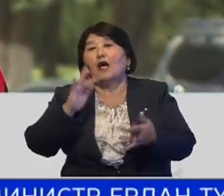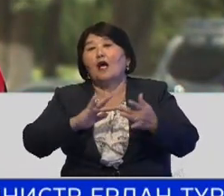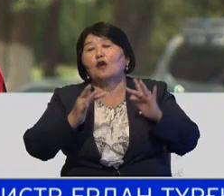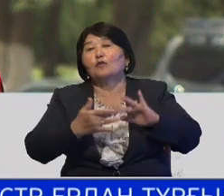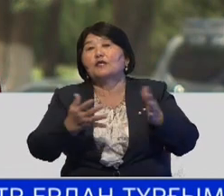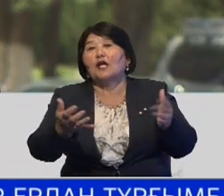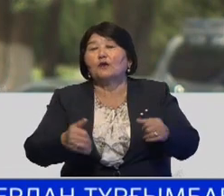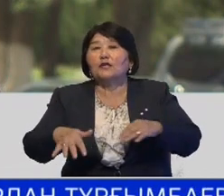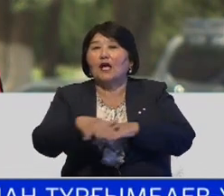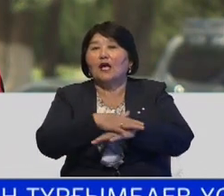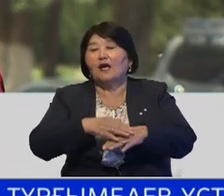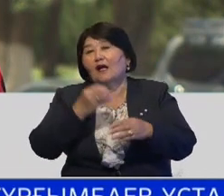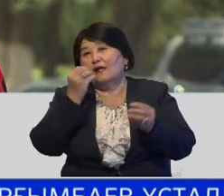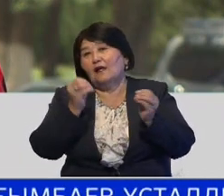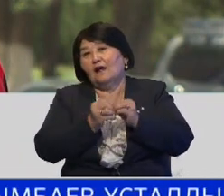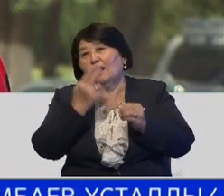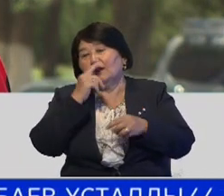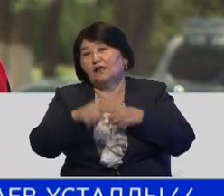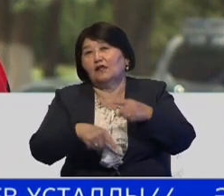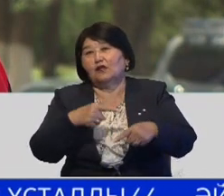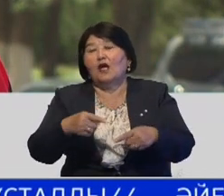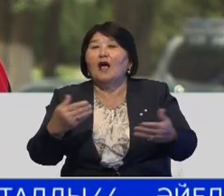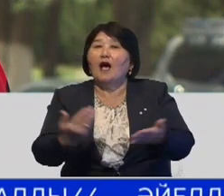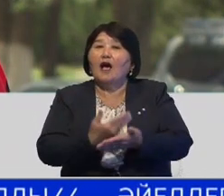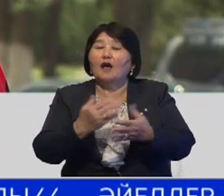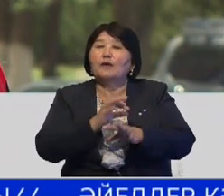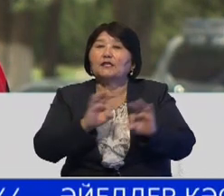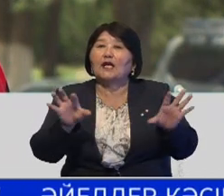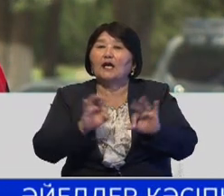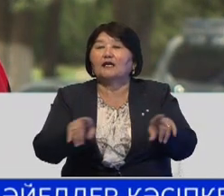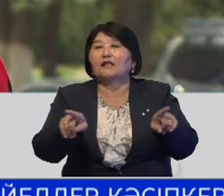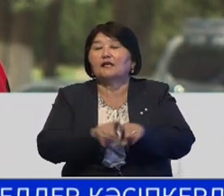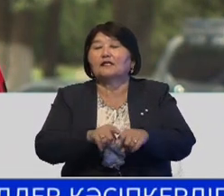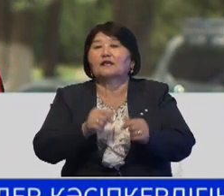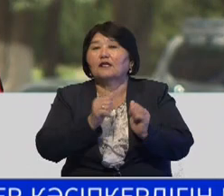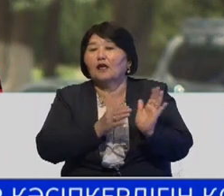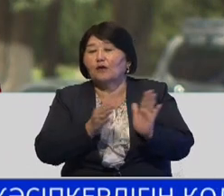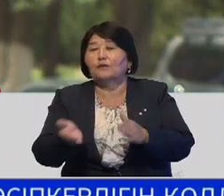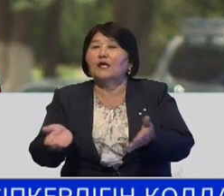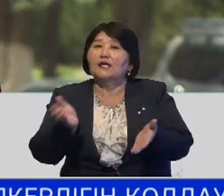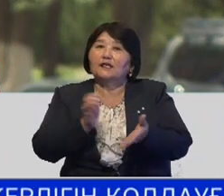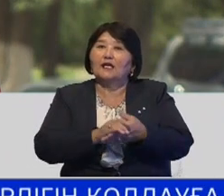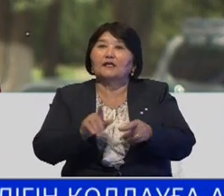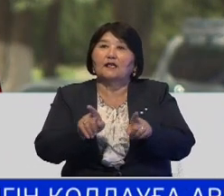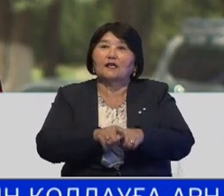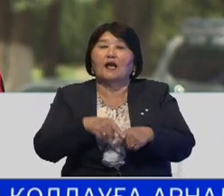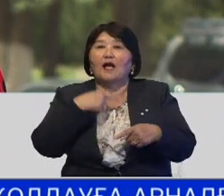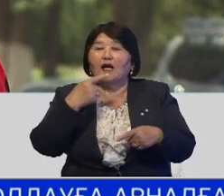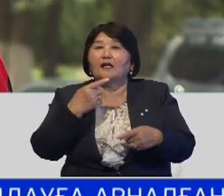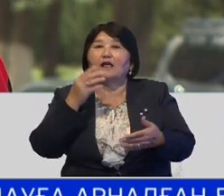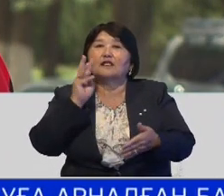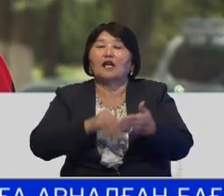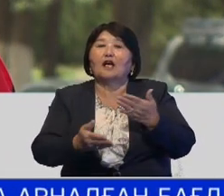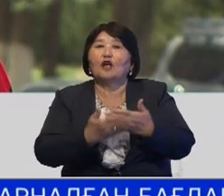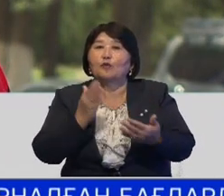желіден қабылдауы қалыпты жағдайға айналып барады. Ақпараттың аққарасын сүзгіден өткізбей, сан соғып, тіпті айыппұл арқалап жатқандар да